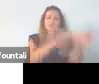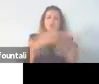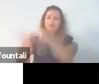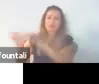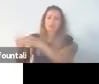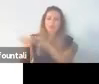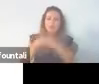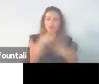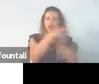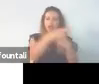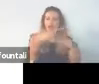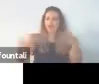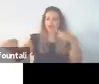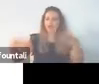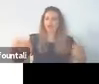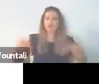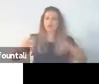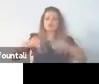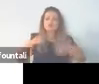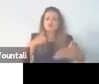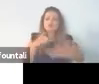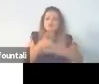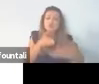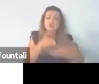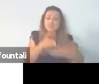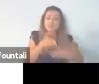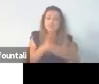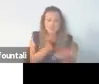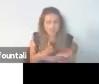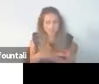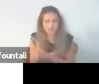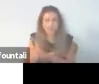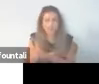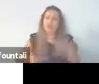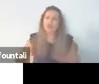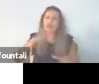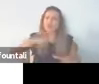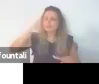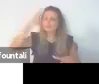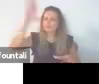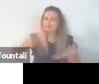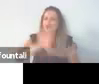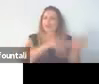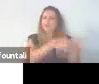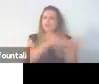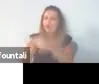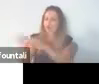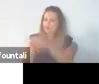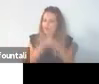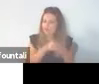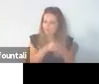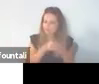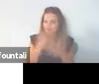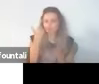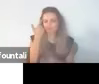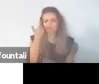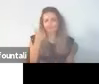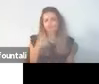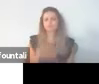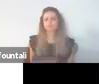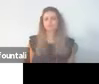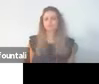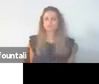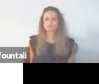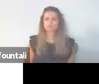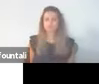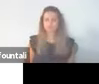δικαιοσύνη ανάλογα με συγκεκριμένες κατηγορίες του πληθυσμού. And some of the examples I'm going to mention refer to countries